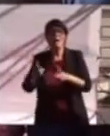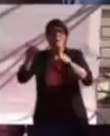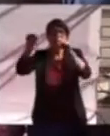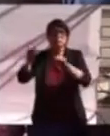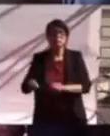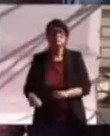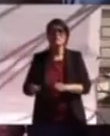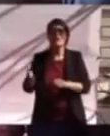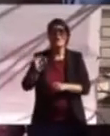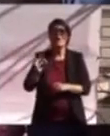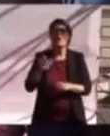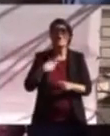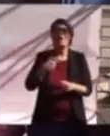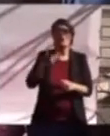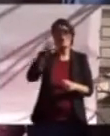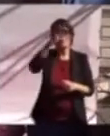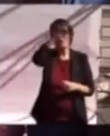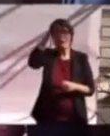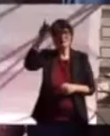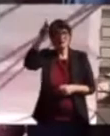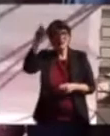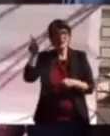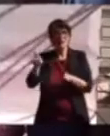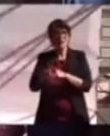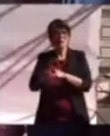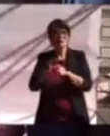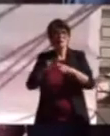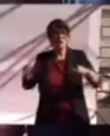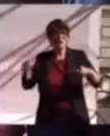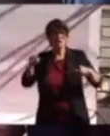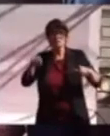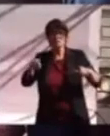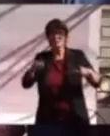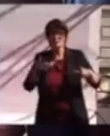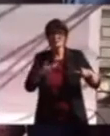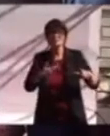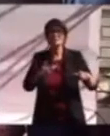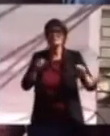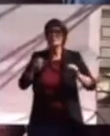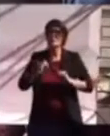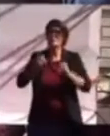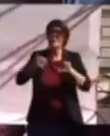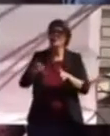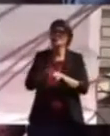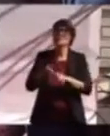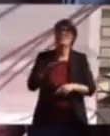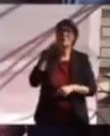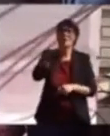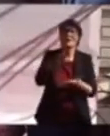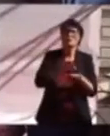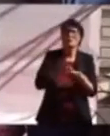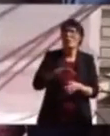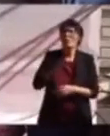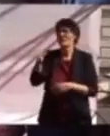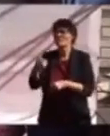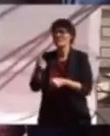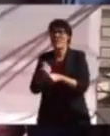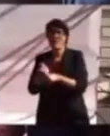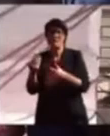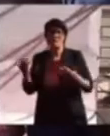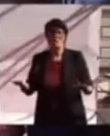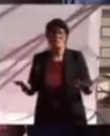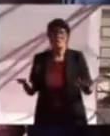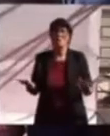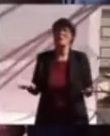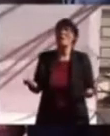che è una grande città in un'area di milioni di abitanti si esce solo per andare al lavoro e per andare a scuola allora io dico noi oggi siamo